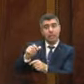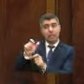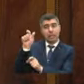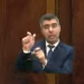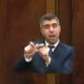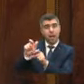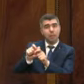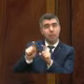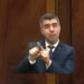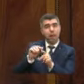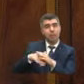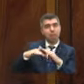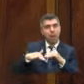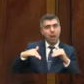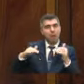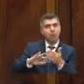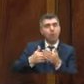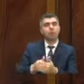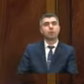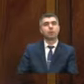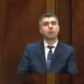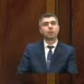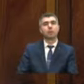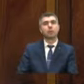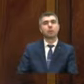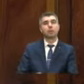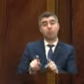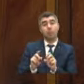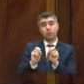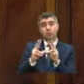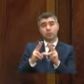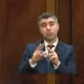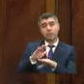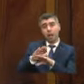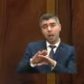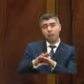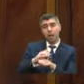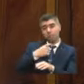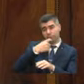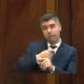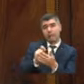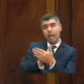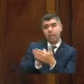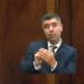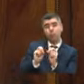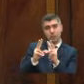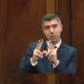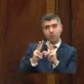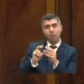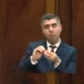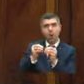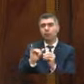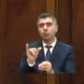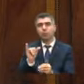تقيمونا كبرلمانيين، فهمتيني؟ فلذلك حنا كنتحملوا المسؤوليه السياسيه. فاشنو هو المشكل؟ ما فهمتش